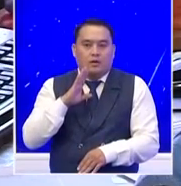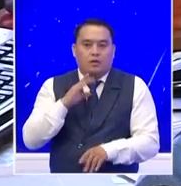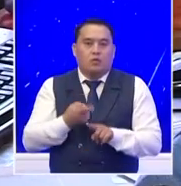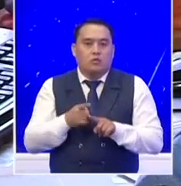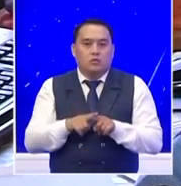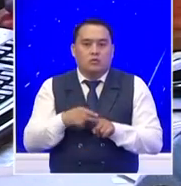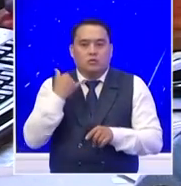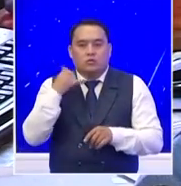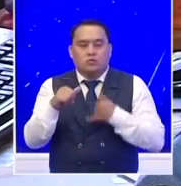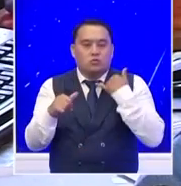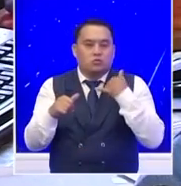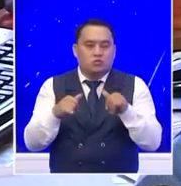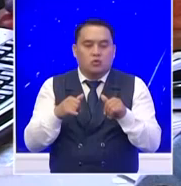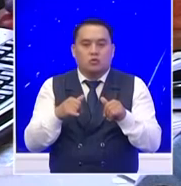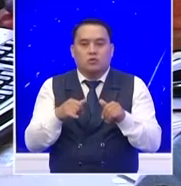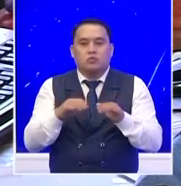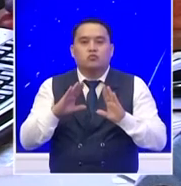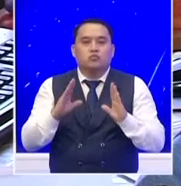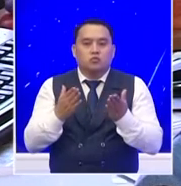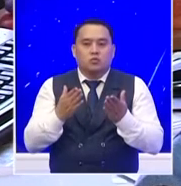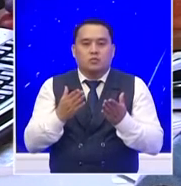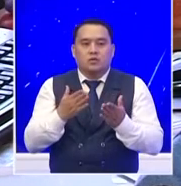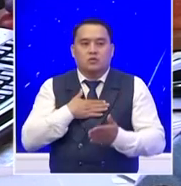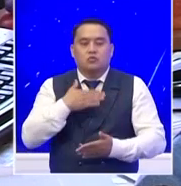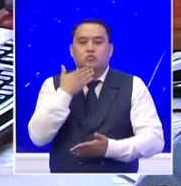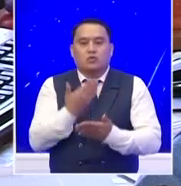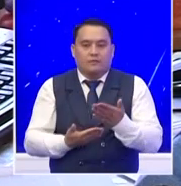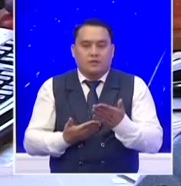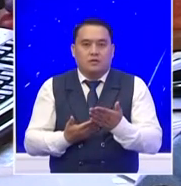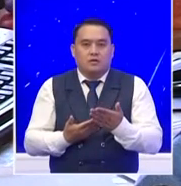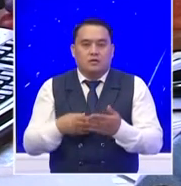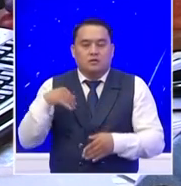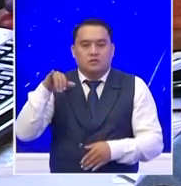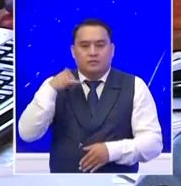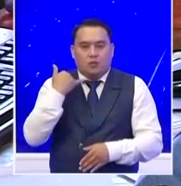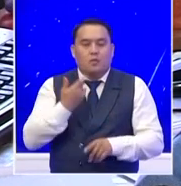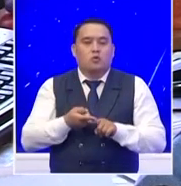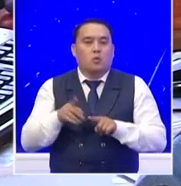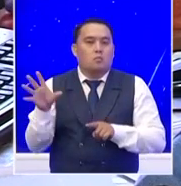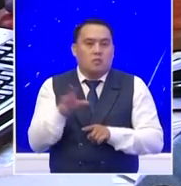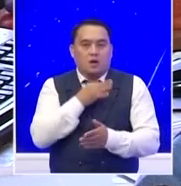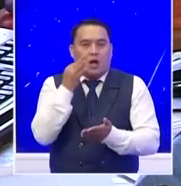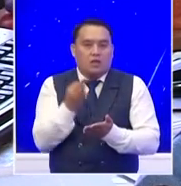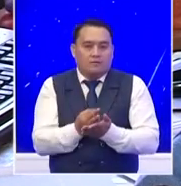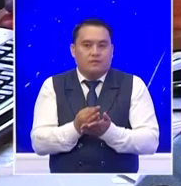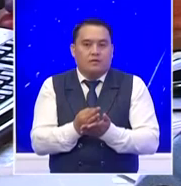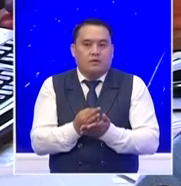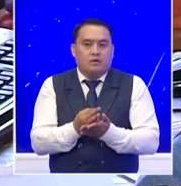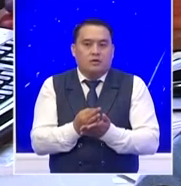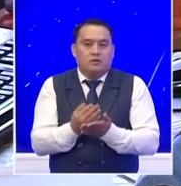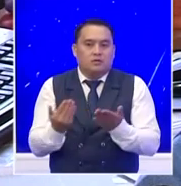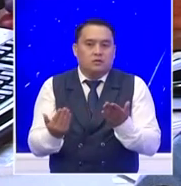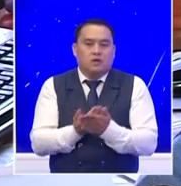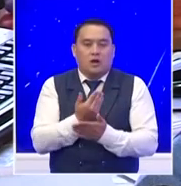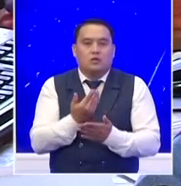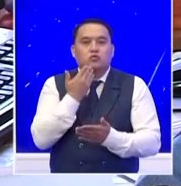болып қалды, мына жағдай болып қалды деп жаңағы звондап жатады, қоңырау шалып. Соның бәріне жауап беріп, сен қайтадан оны